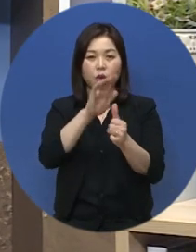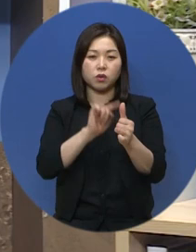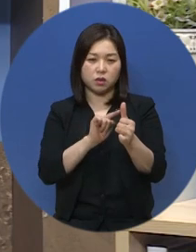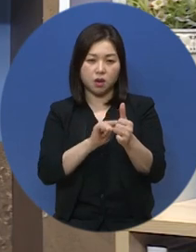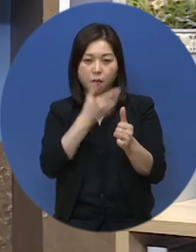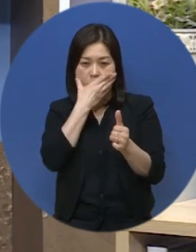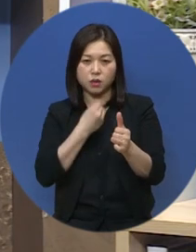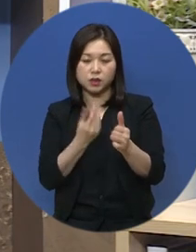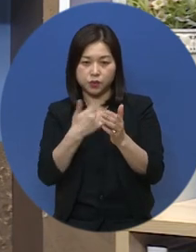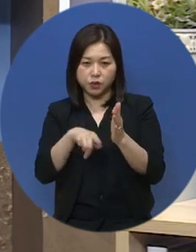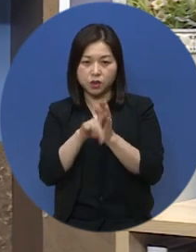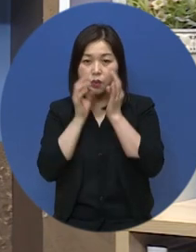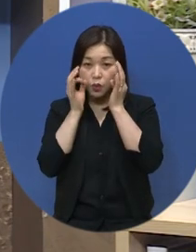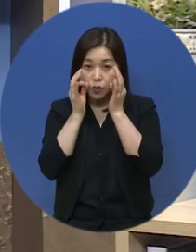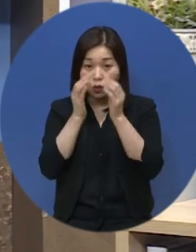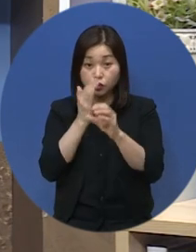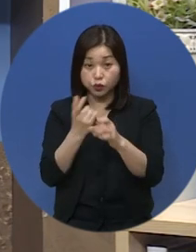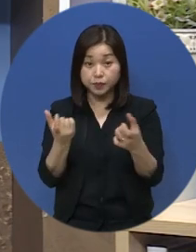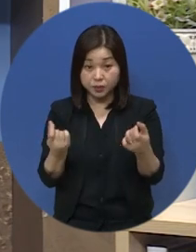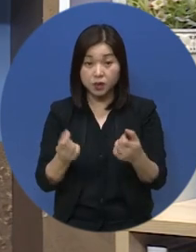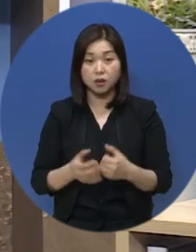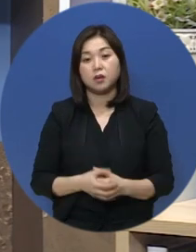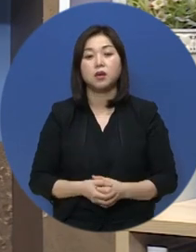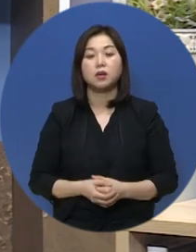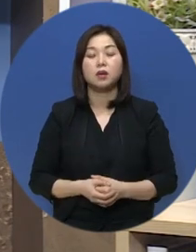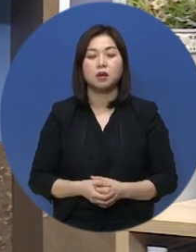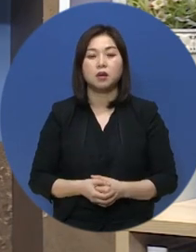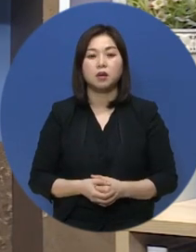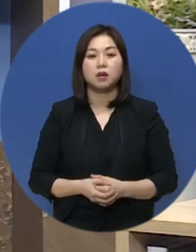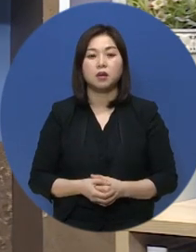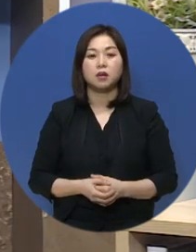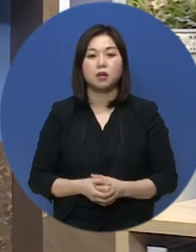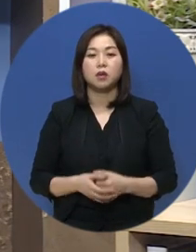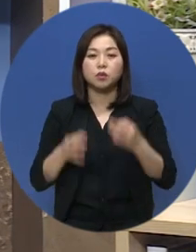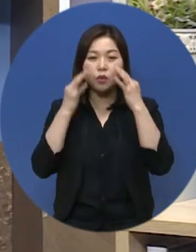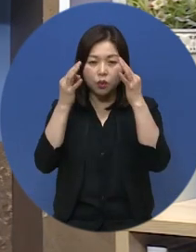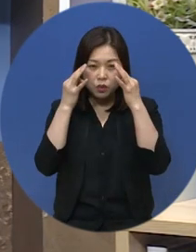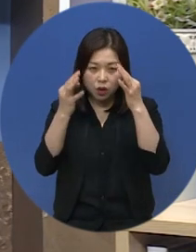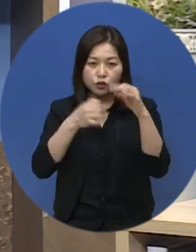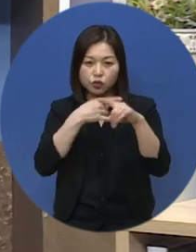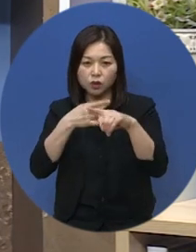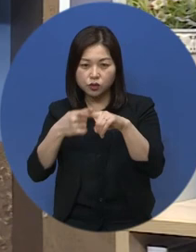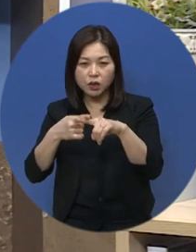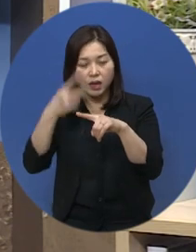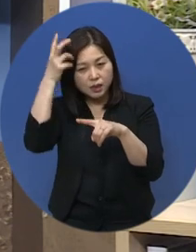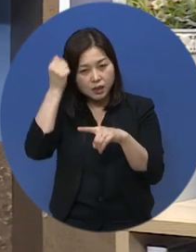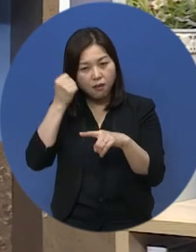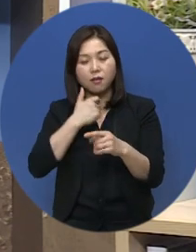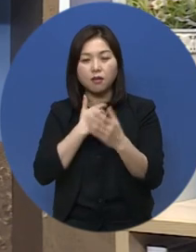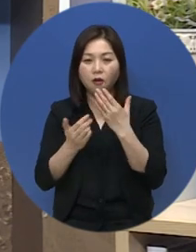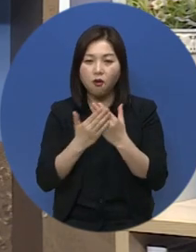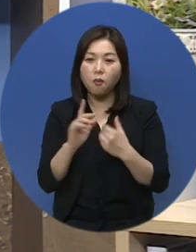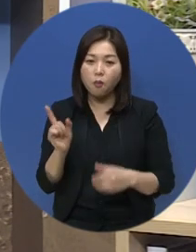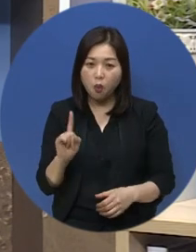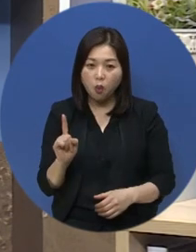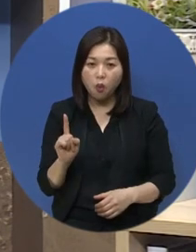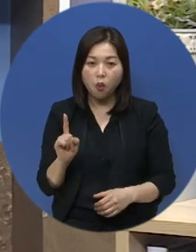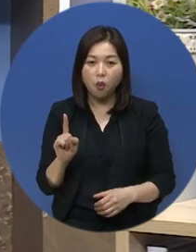위해서 많은 노력을 기울이고 계신데요. 그러면 계속해서 노력해오신 중에 좀 기억에 남는